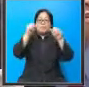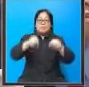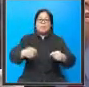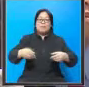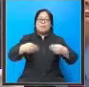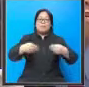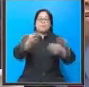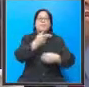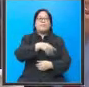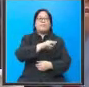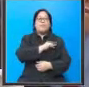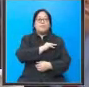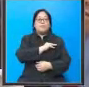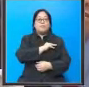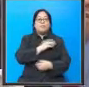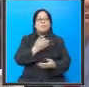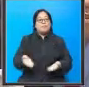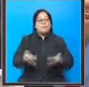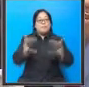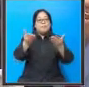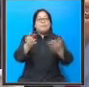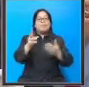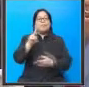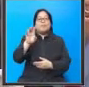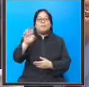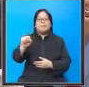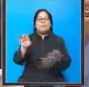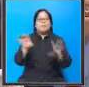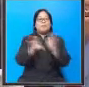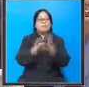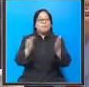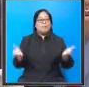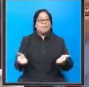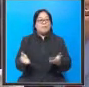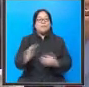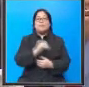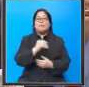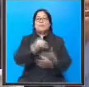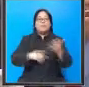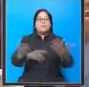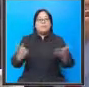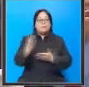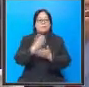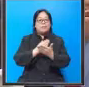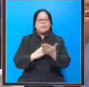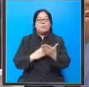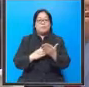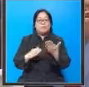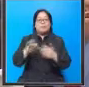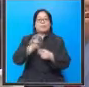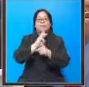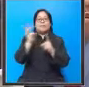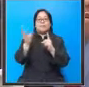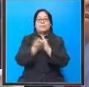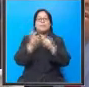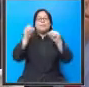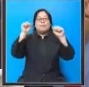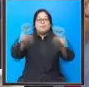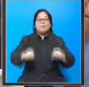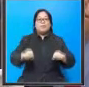dapat Kementerian khuluqan kepada case yang seperti ini dan apakah phazemp3